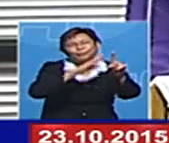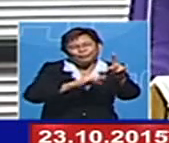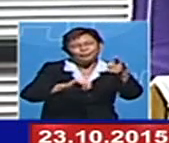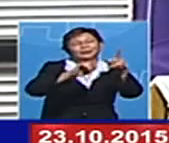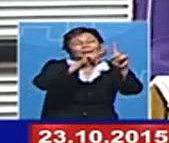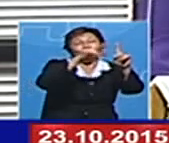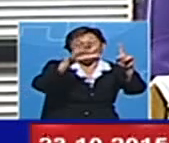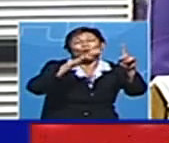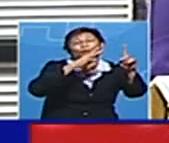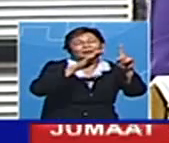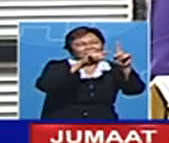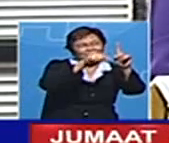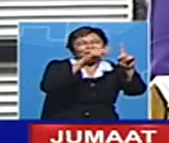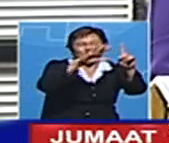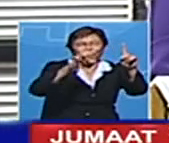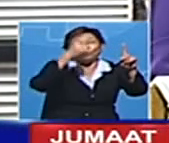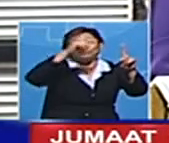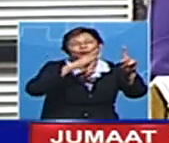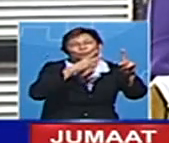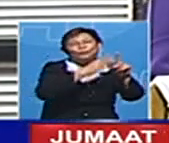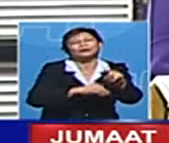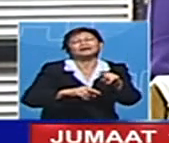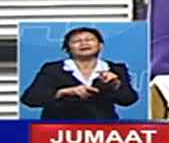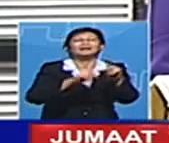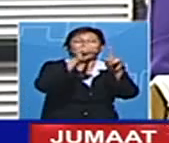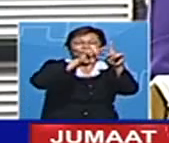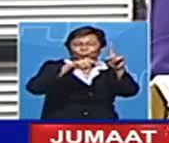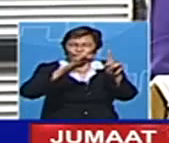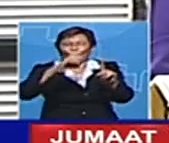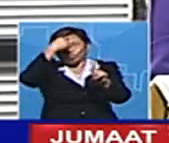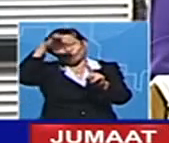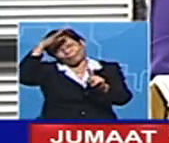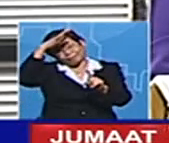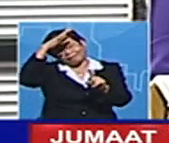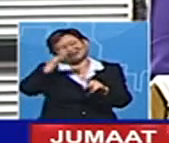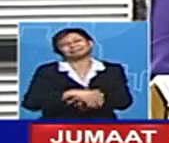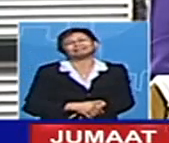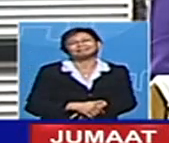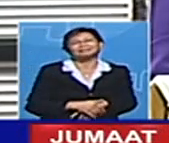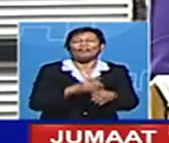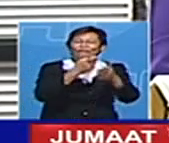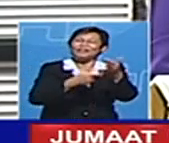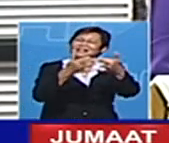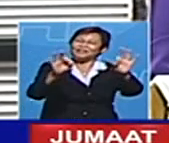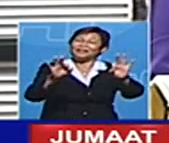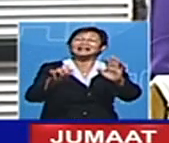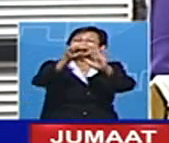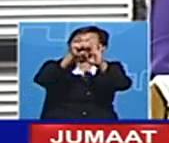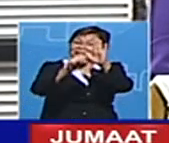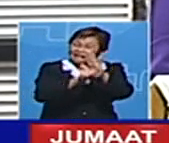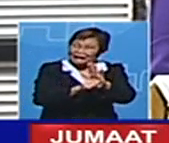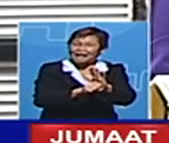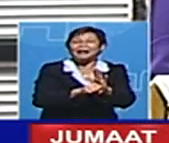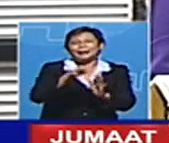dan r00 r00 lagi untuk Bapa dengan syarat ibu dan